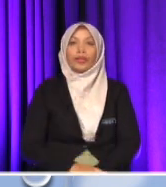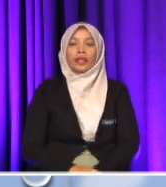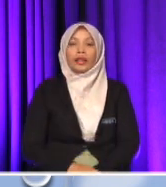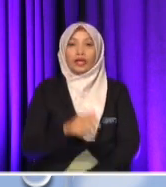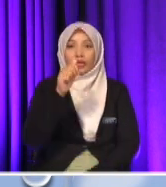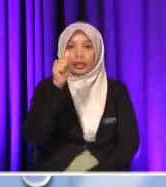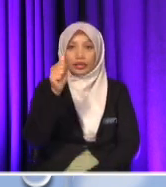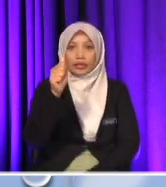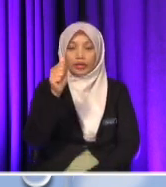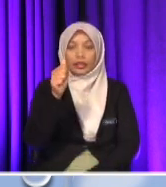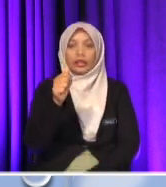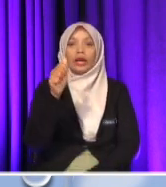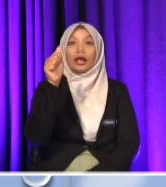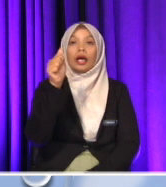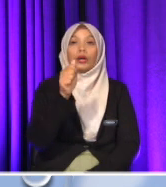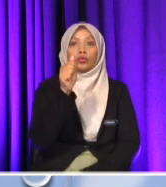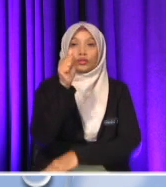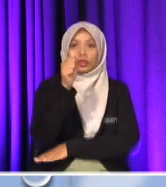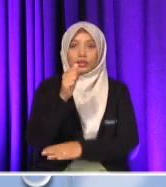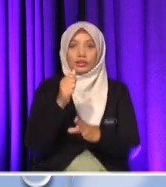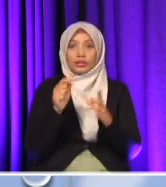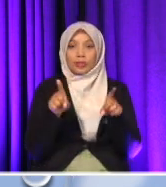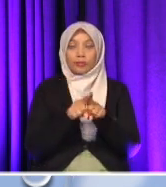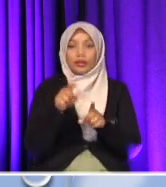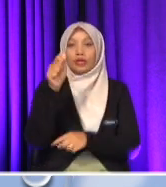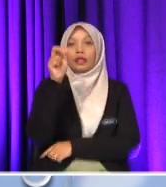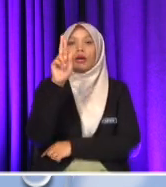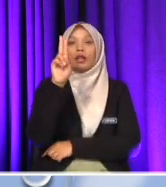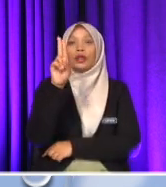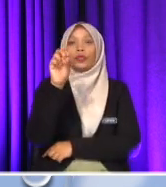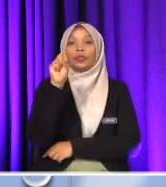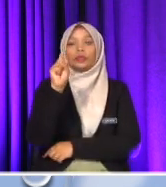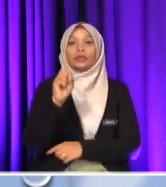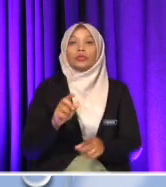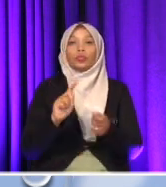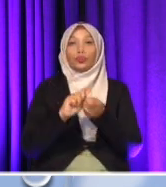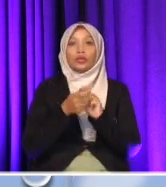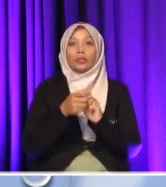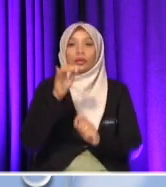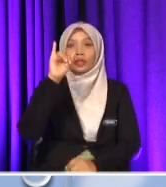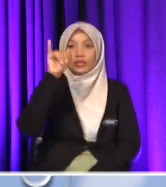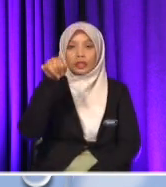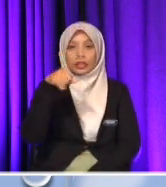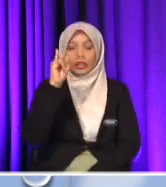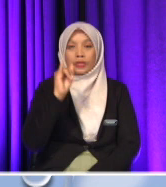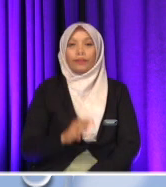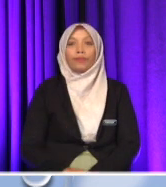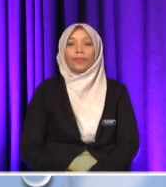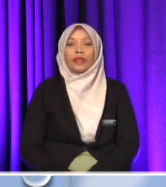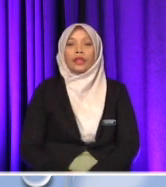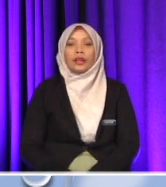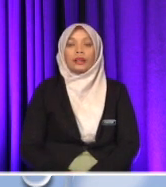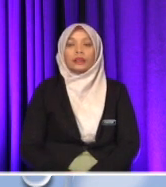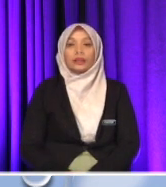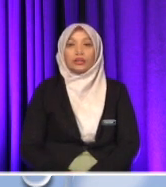arus. Jadi untuk kita jangan confusekan dia, kita jadi tukarkan dia kepada J. JB. So J ni adalah mewakili